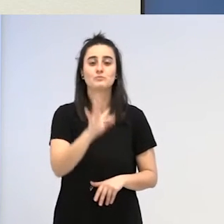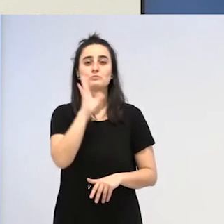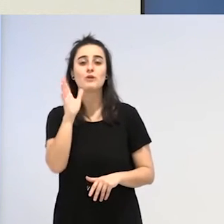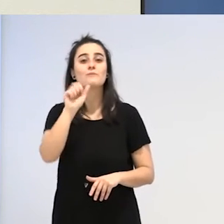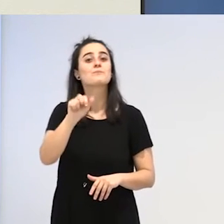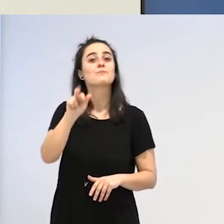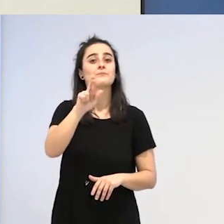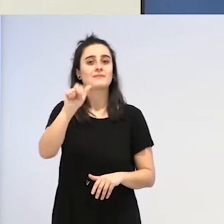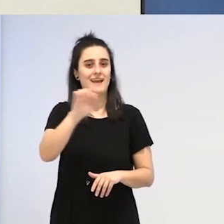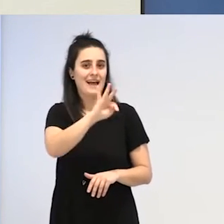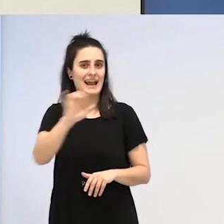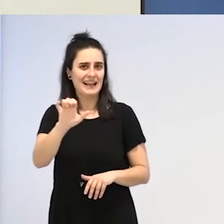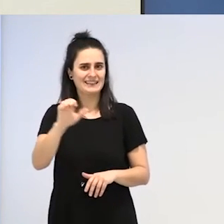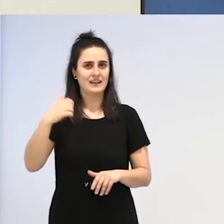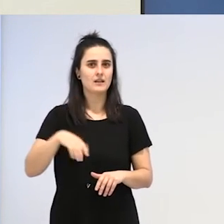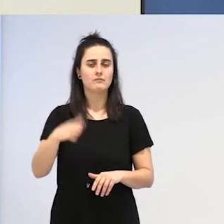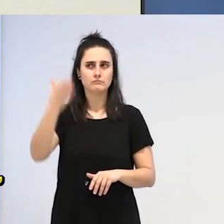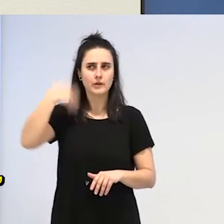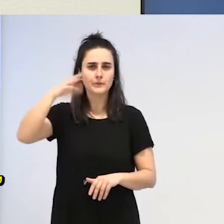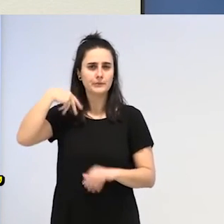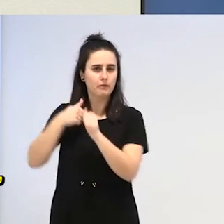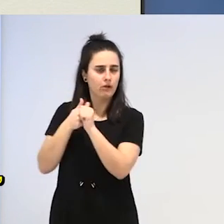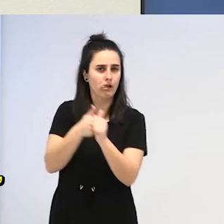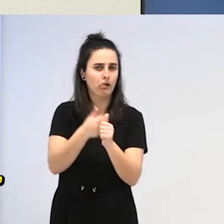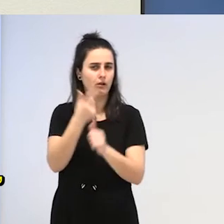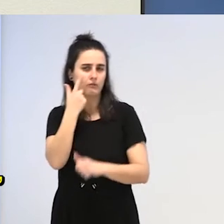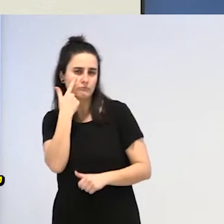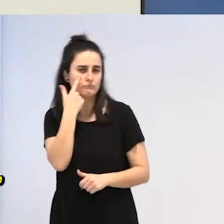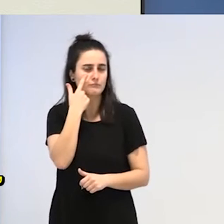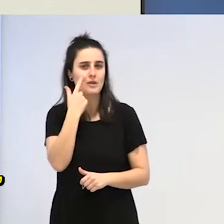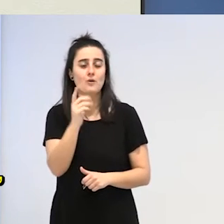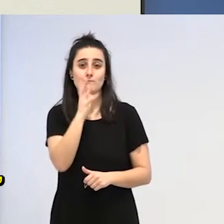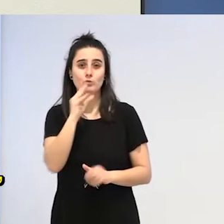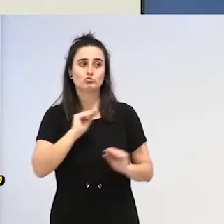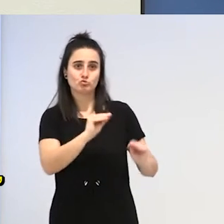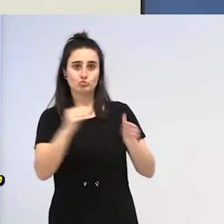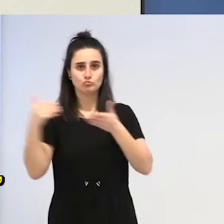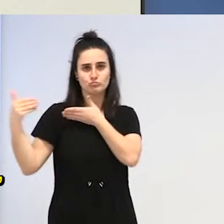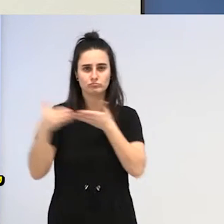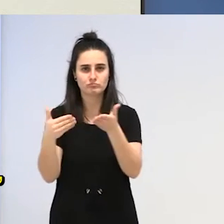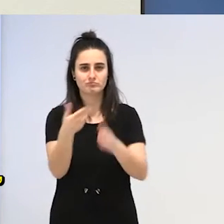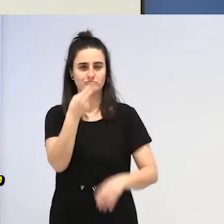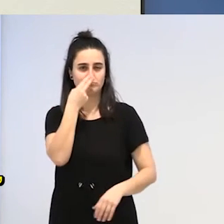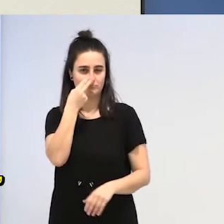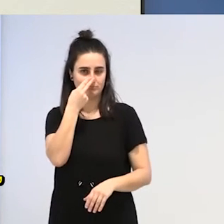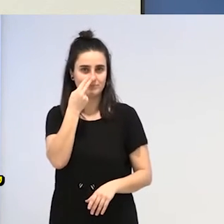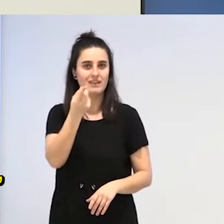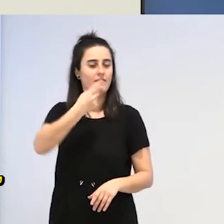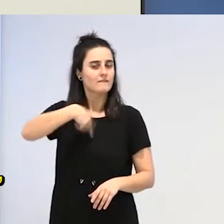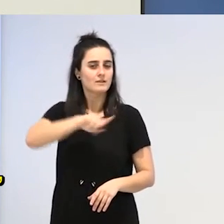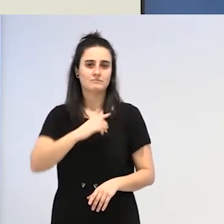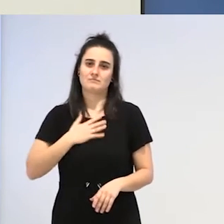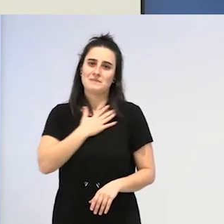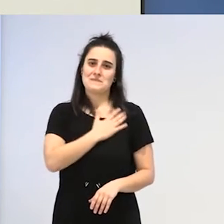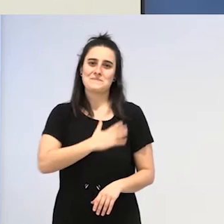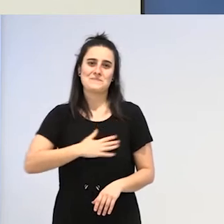ja aspalditik segitzen dugu, oso ibilbide interesgarria du eta guretzat plazer